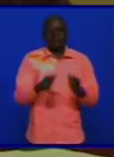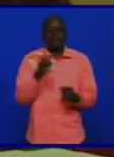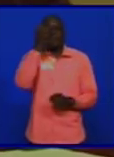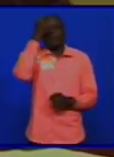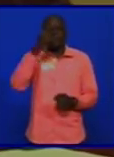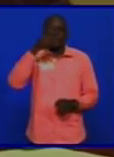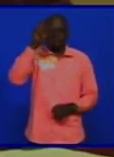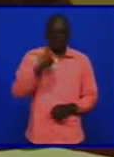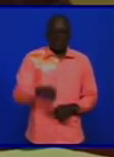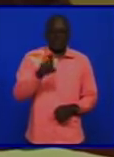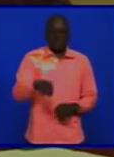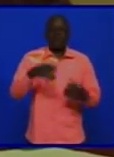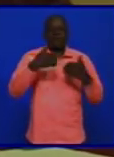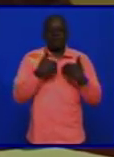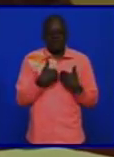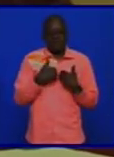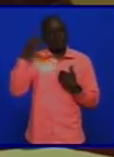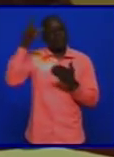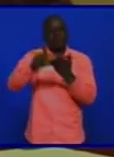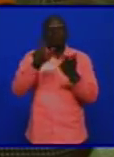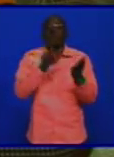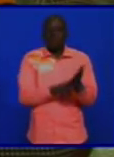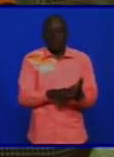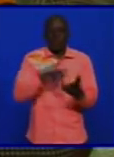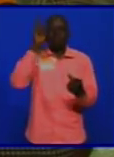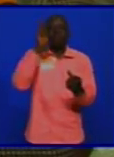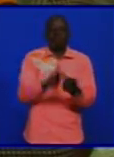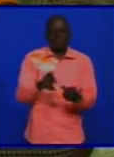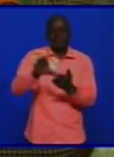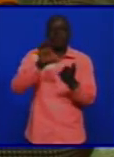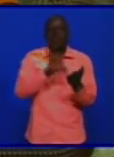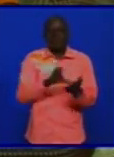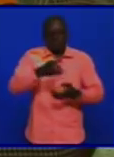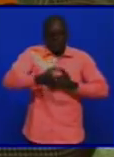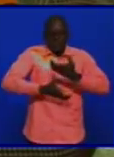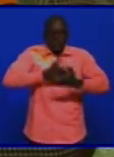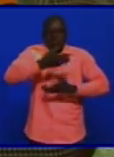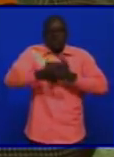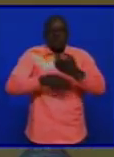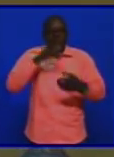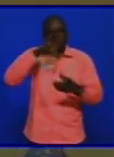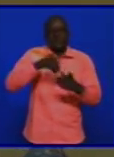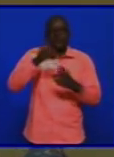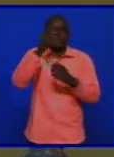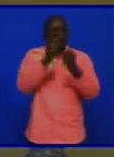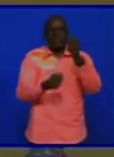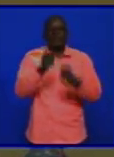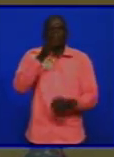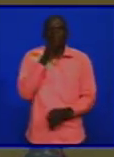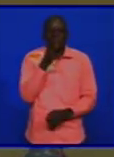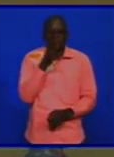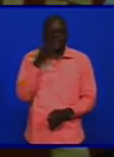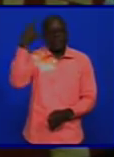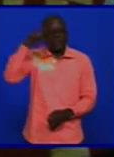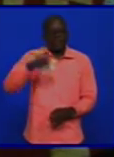nécessité d'avoir une législation adéquate sur le code de commercialisation des substituts du lait maternel et à permettre